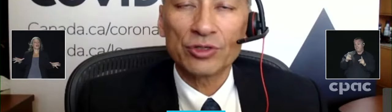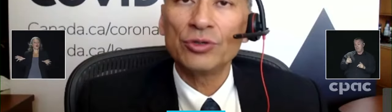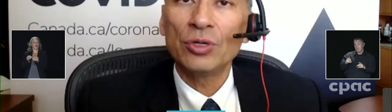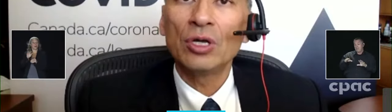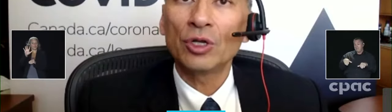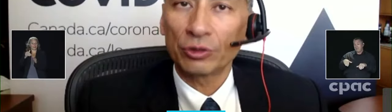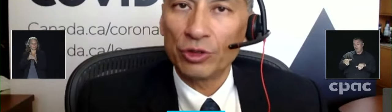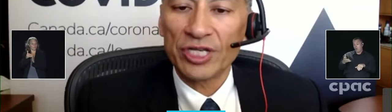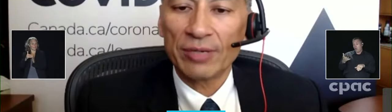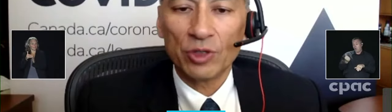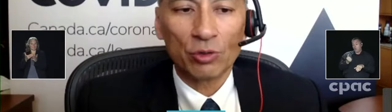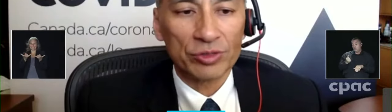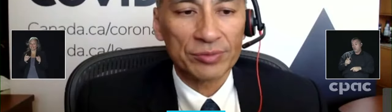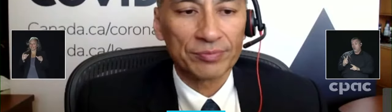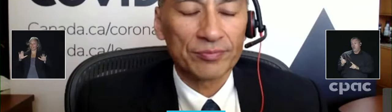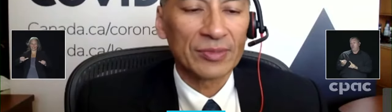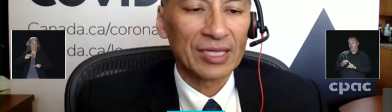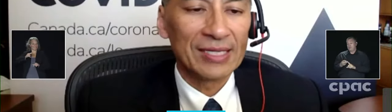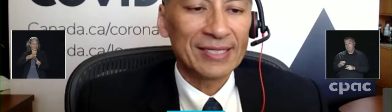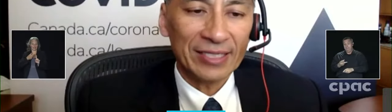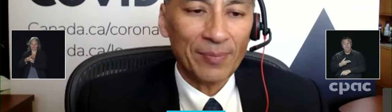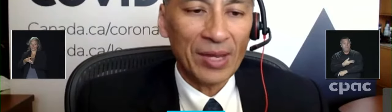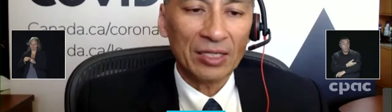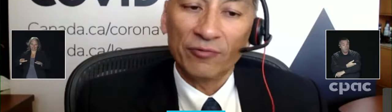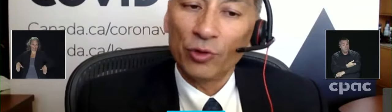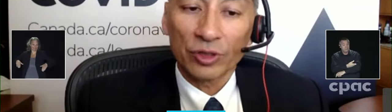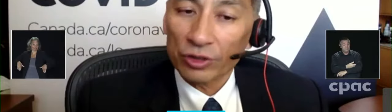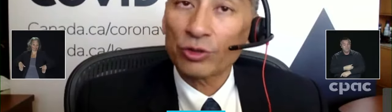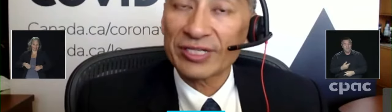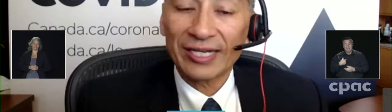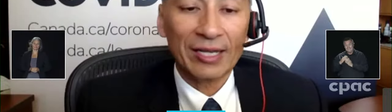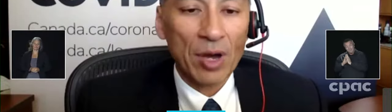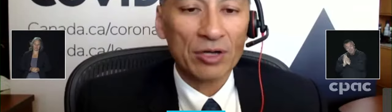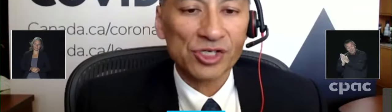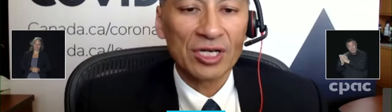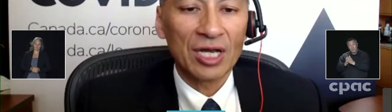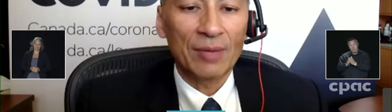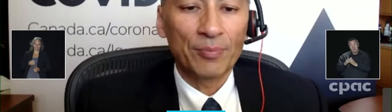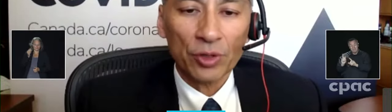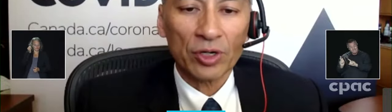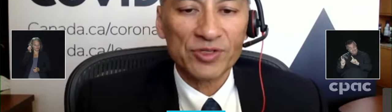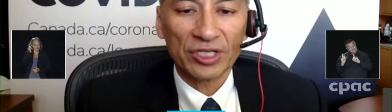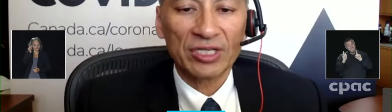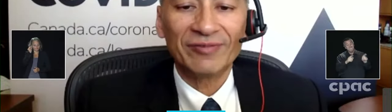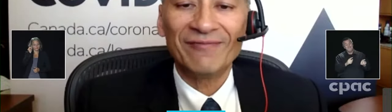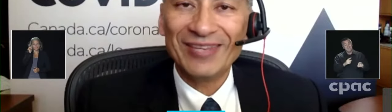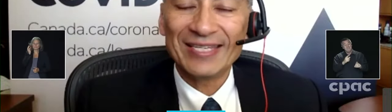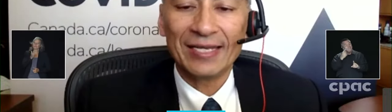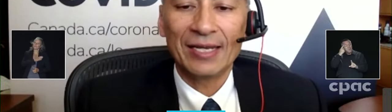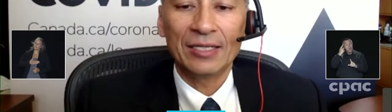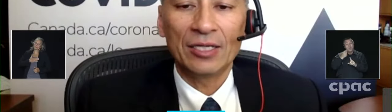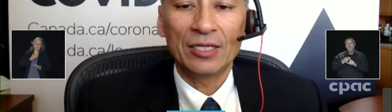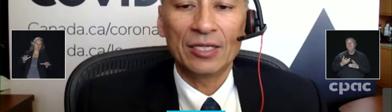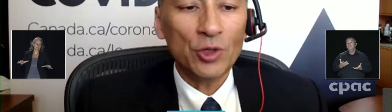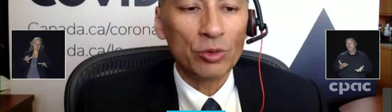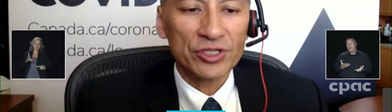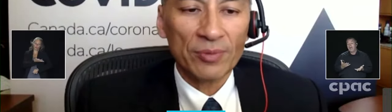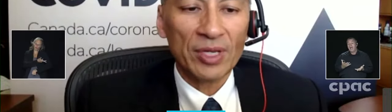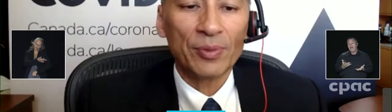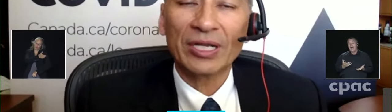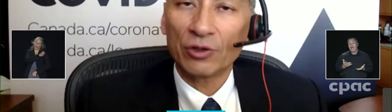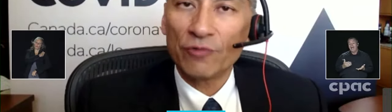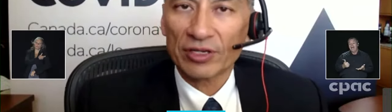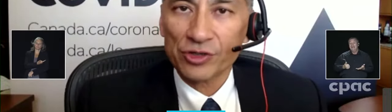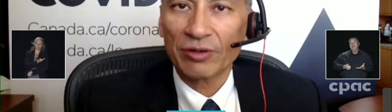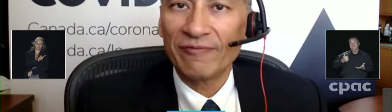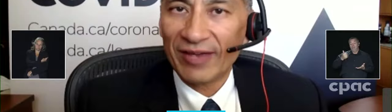toujours pas reçu leur deuxième dose. Cet appel à vous retrousser les manches a pour objectif de viser le plus haut